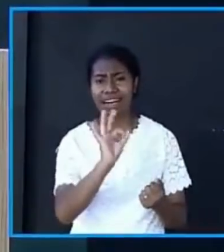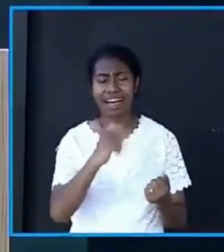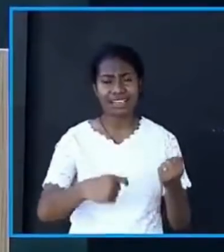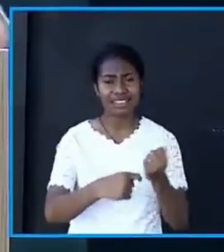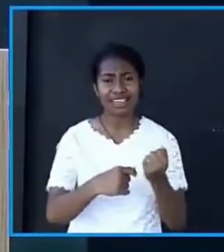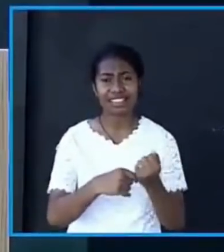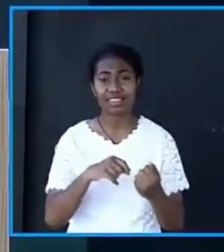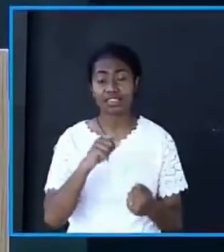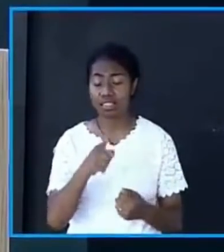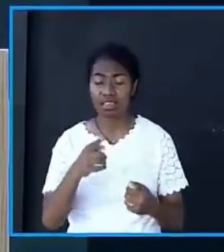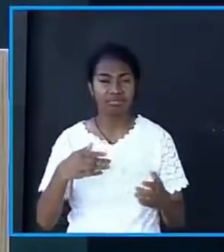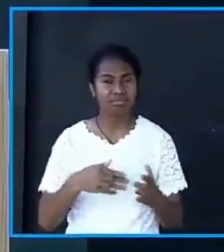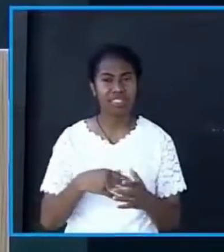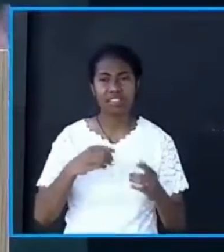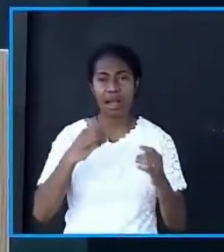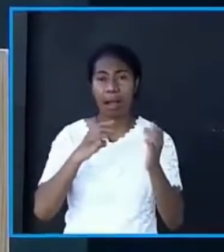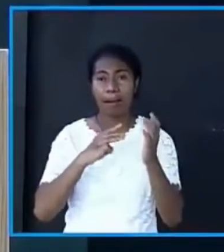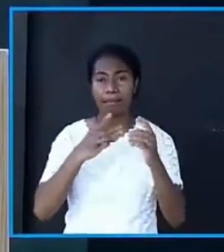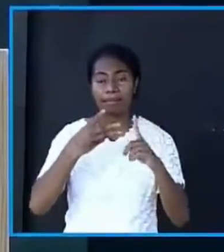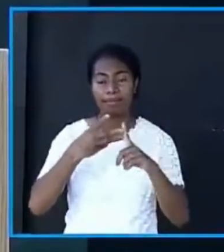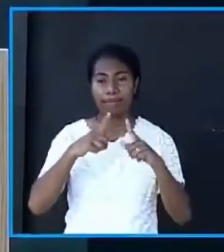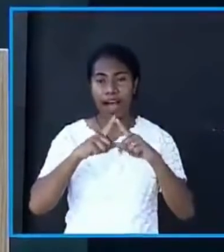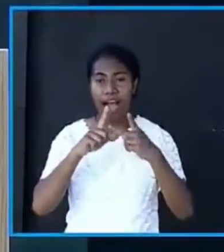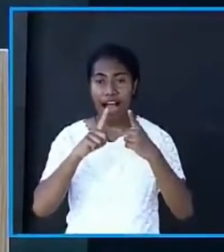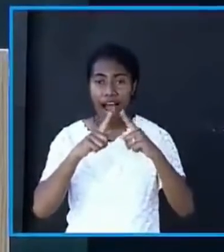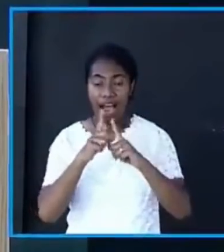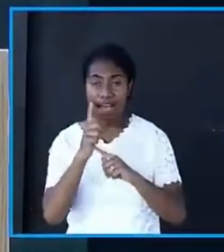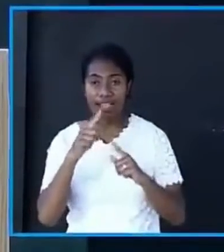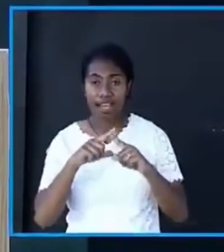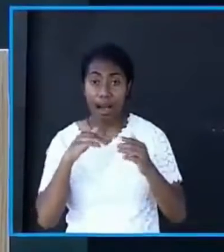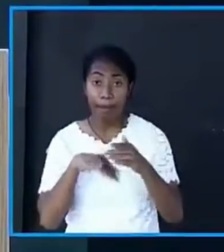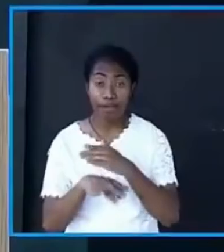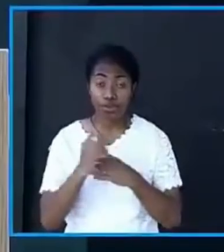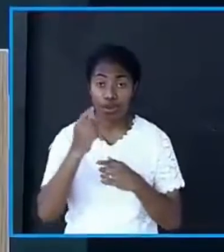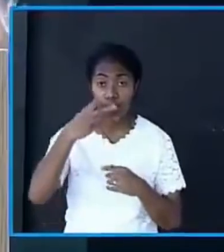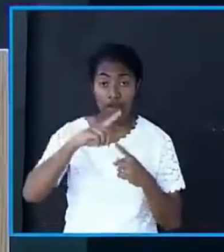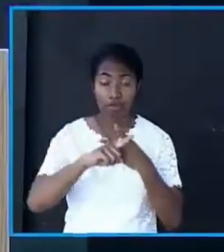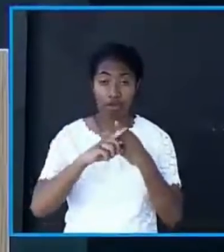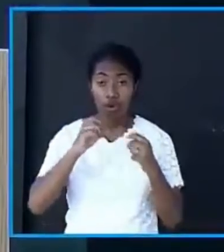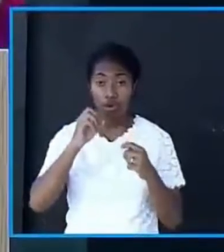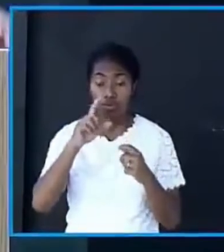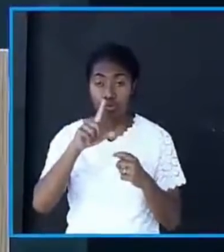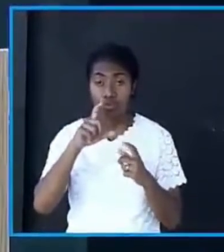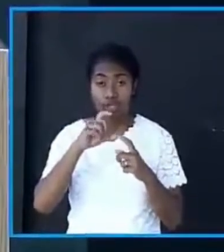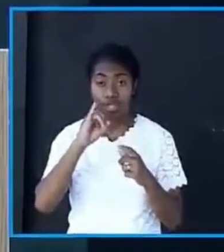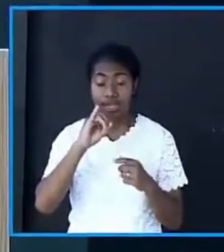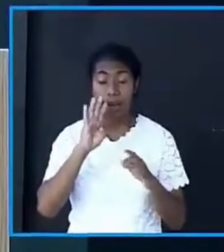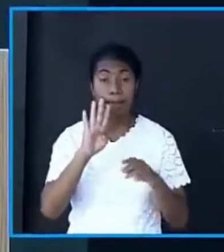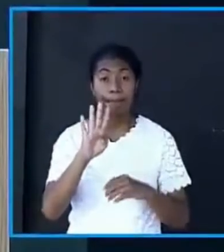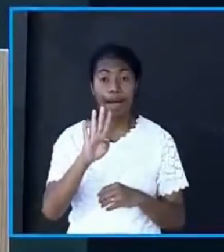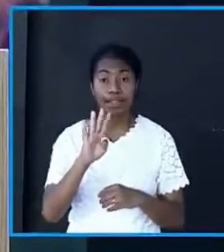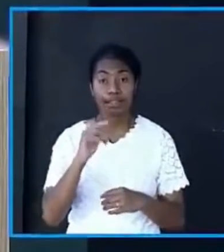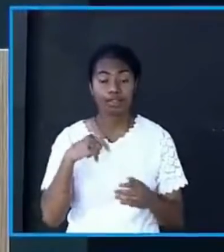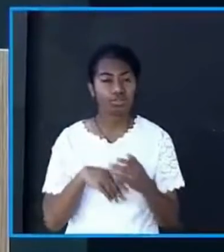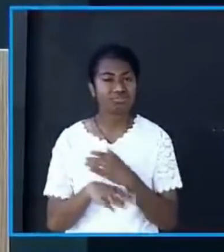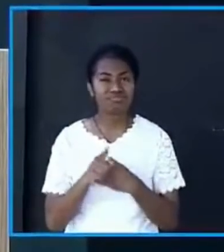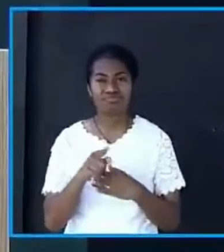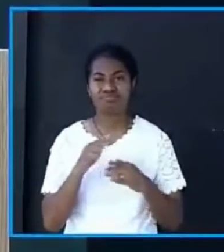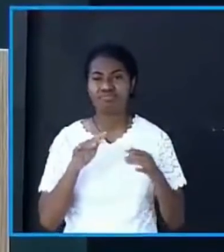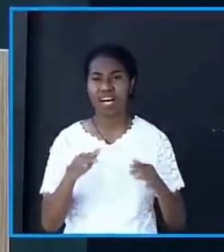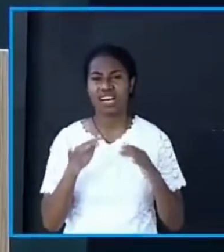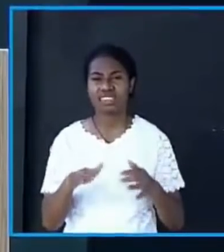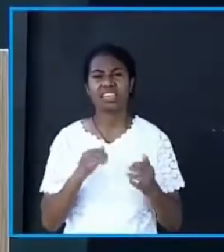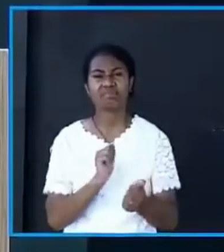Hai ini yang bikin bahaya pada masuk revolusi industri 4 kedepan nanti ada banyak pekerjaan